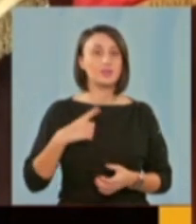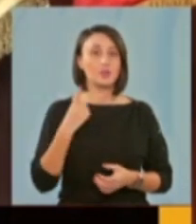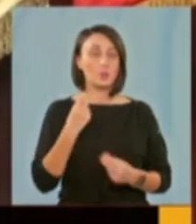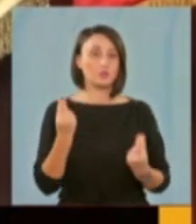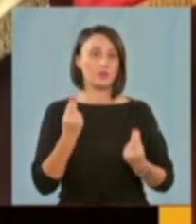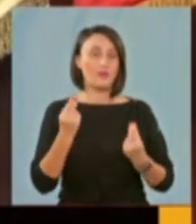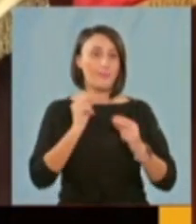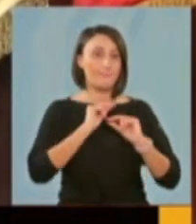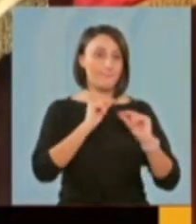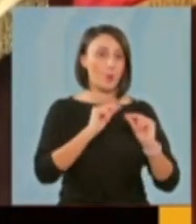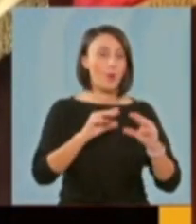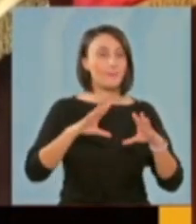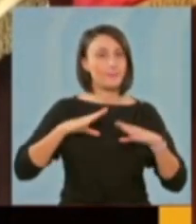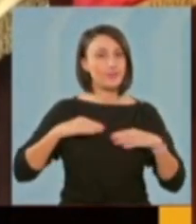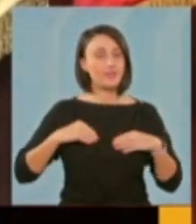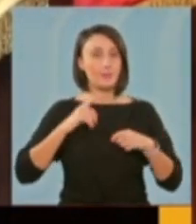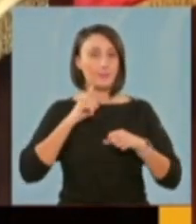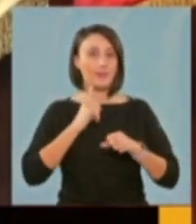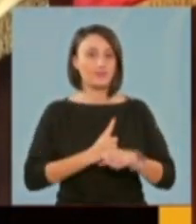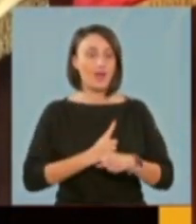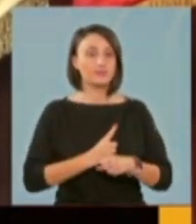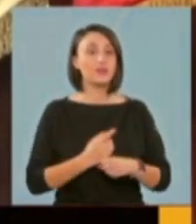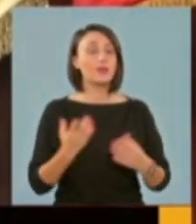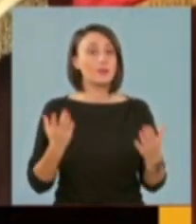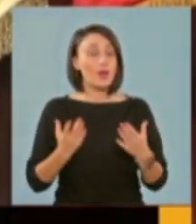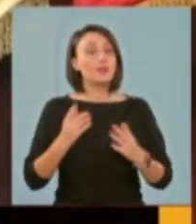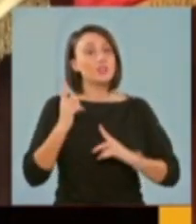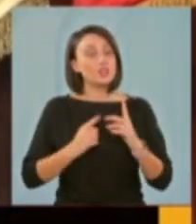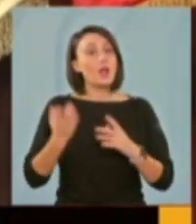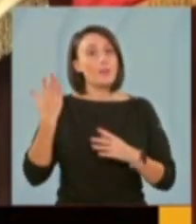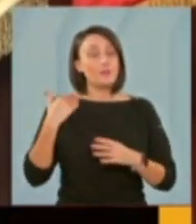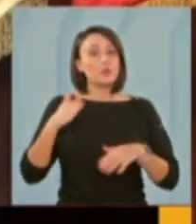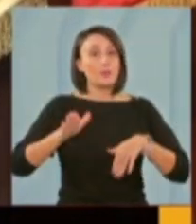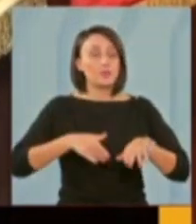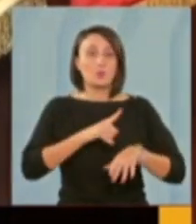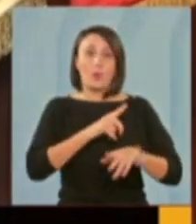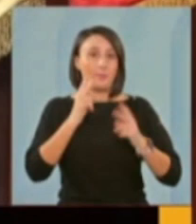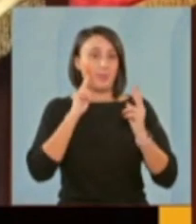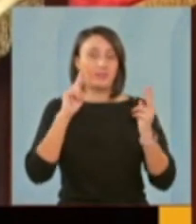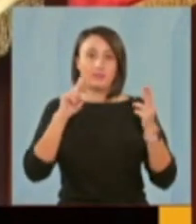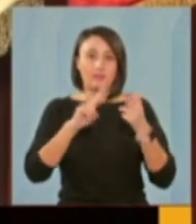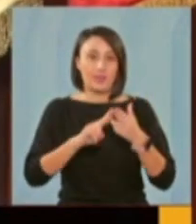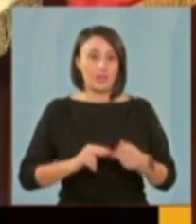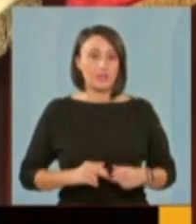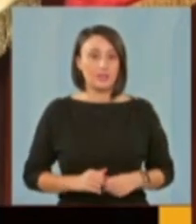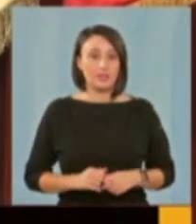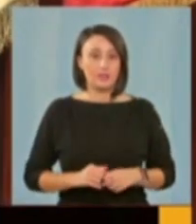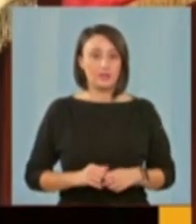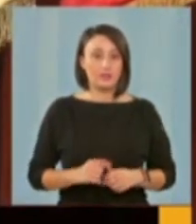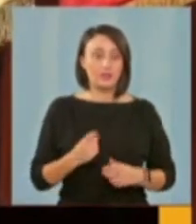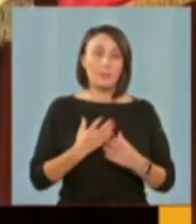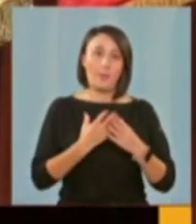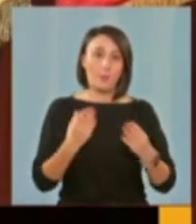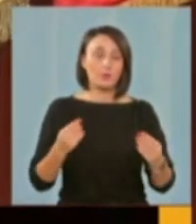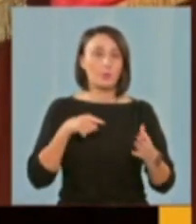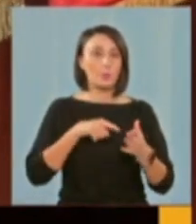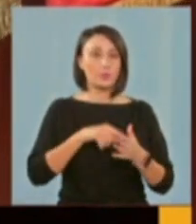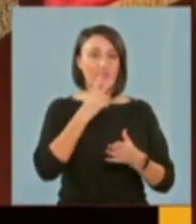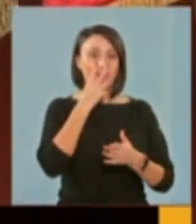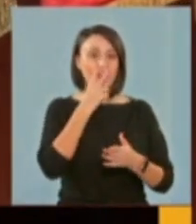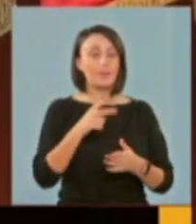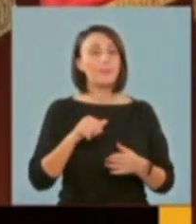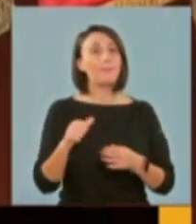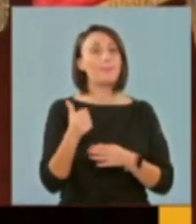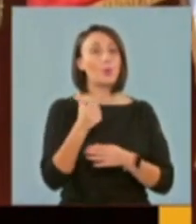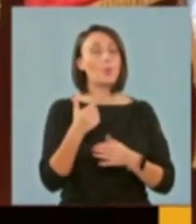de predare și preluare de mandat pe care, deși a mai fost ministru, nu l-am mai întâlnit, din mai multe perspective. În